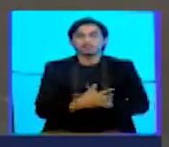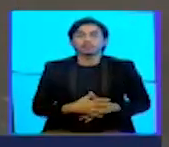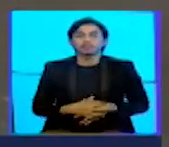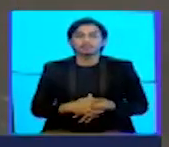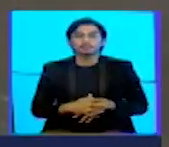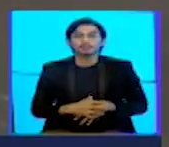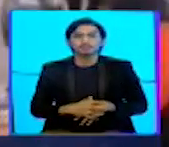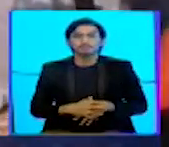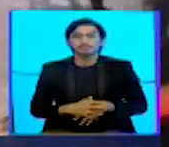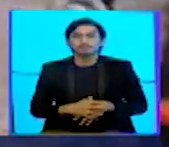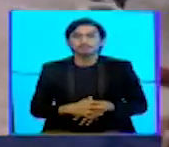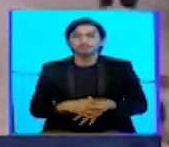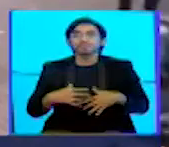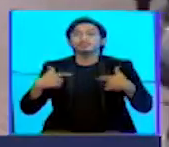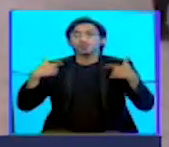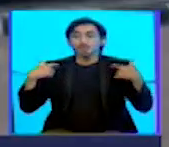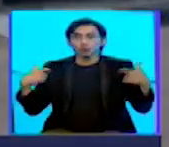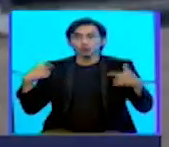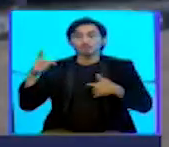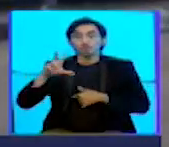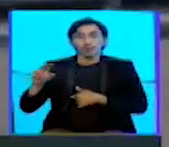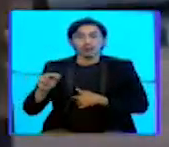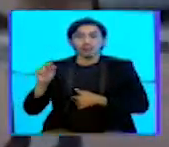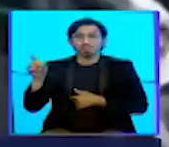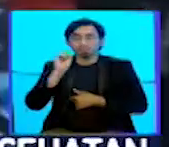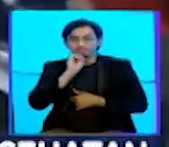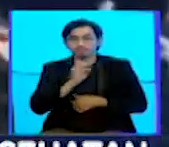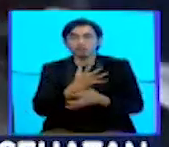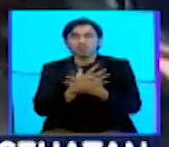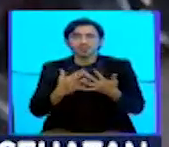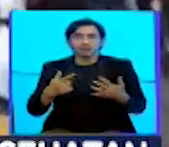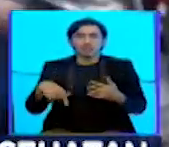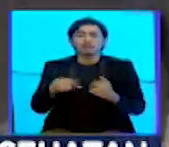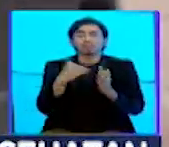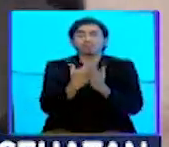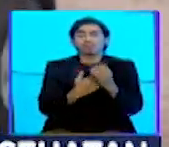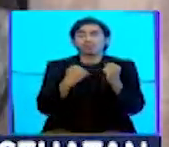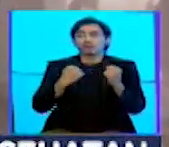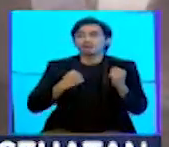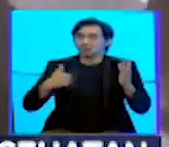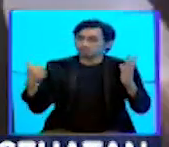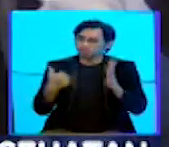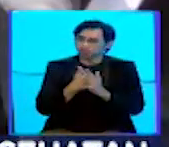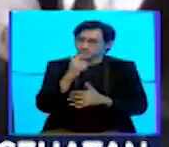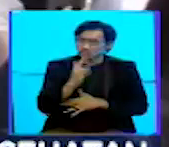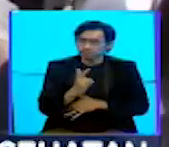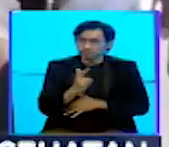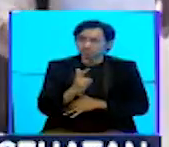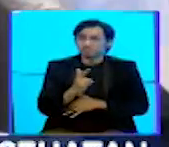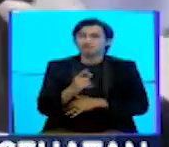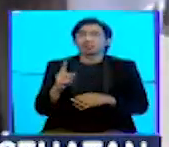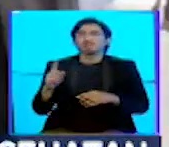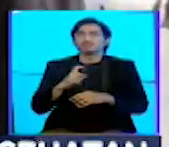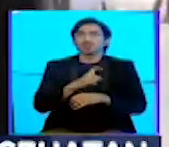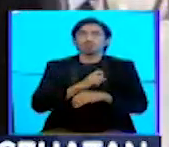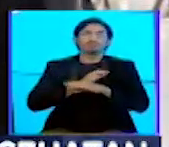Warga Jawa Barat diminta tetap disiplin dalam menjalani protokol kesehatan untuk mencegah penularan virus. Pemprov Jabar akan